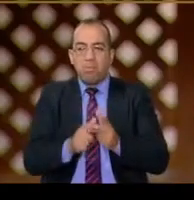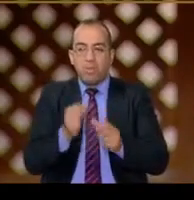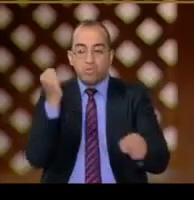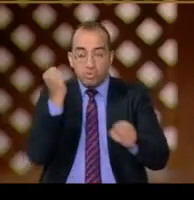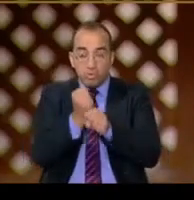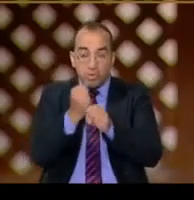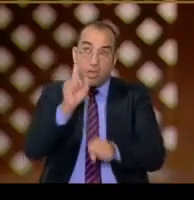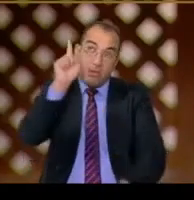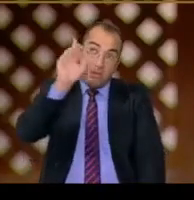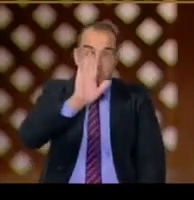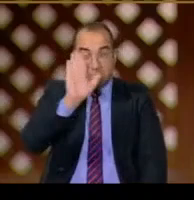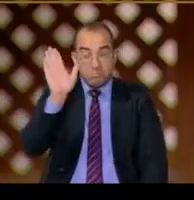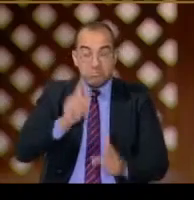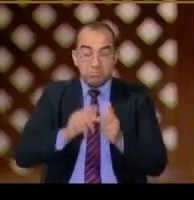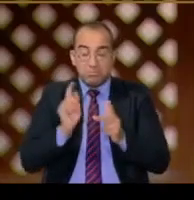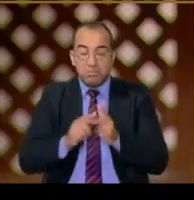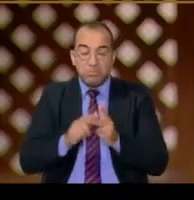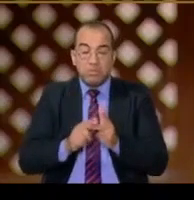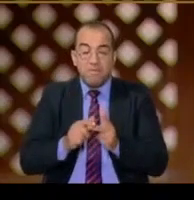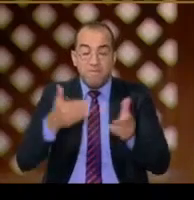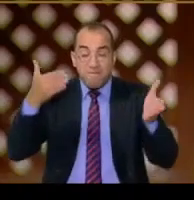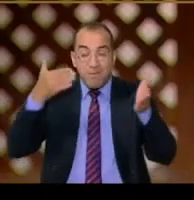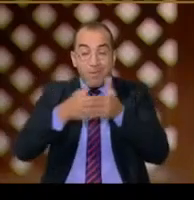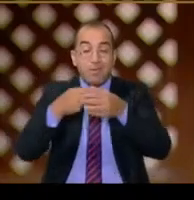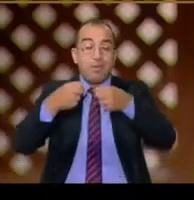هيحسدوك عارف ان كل حاجه بتاعه ربنا